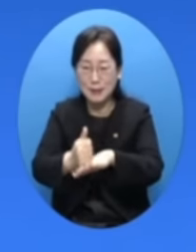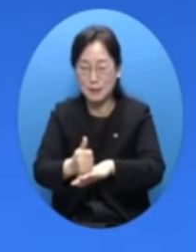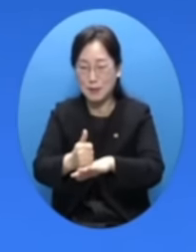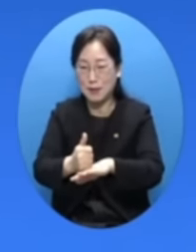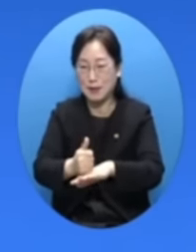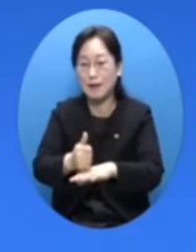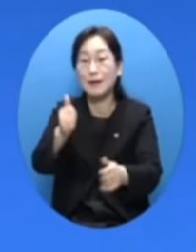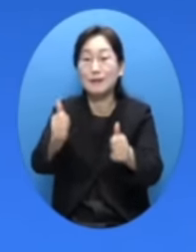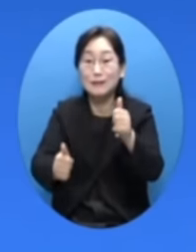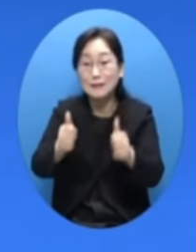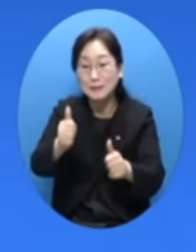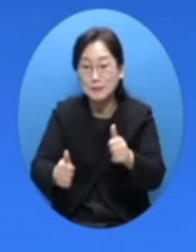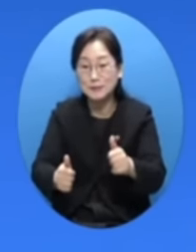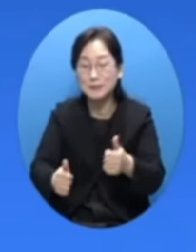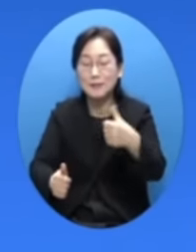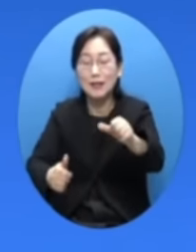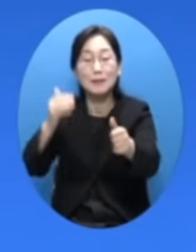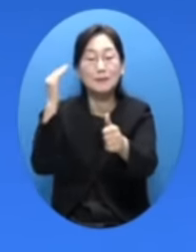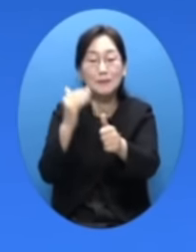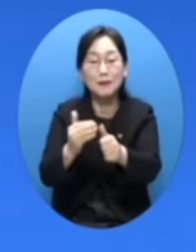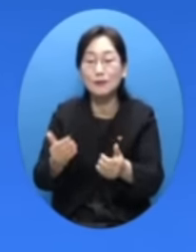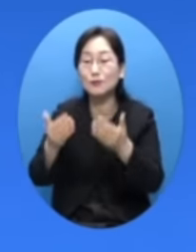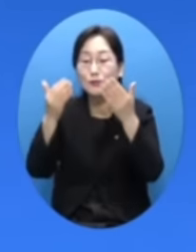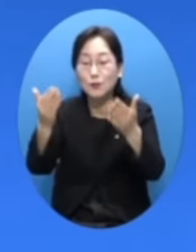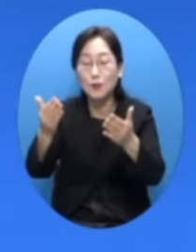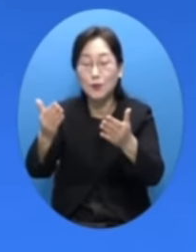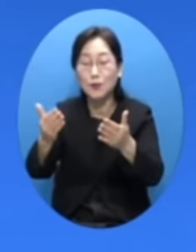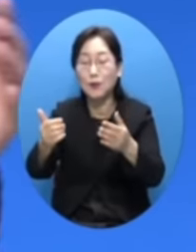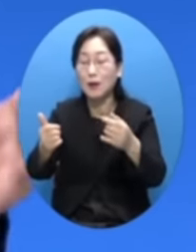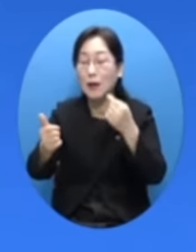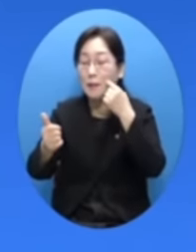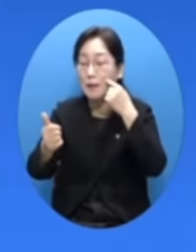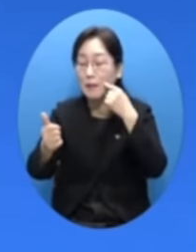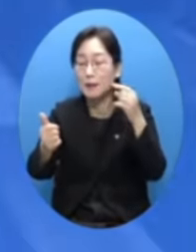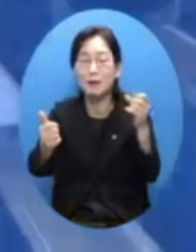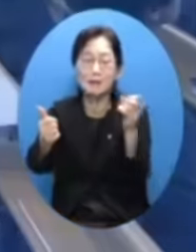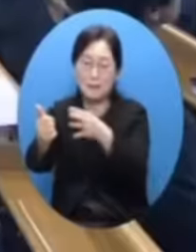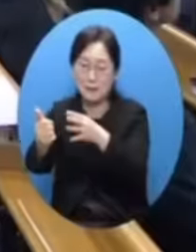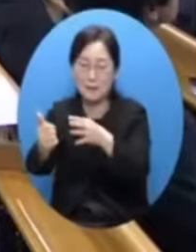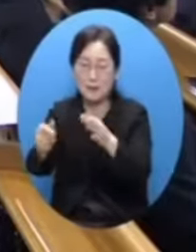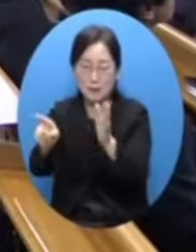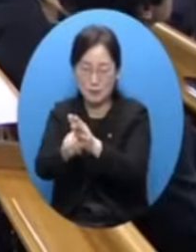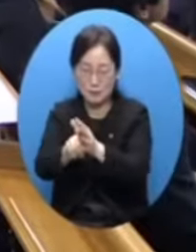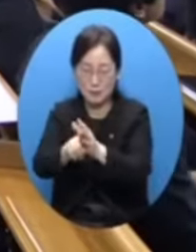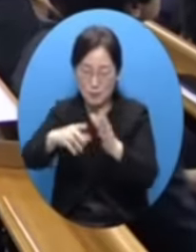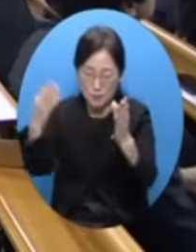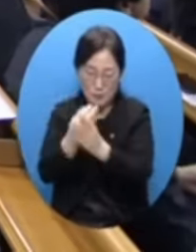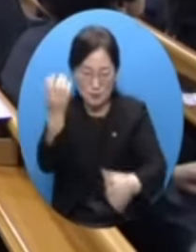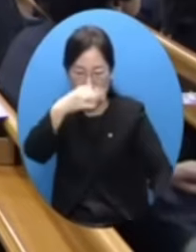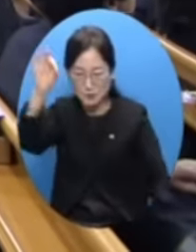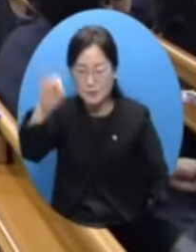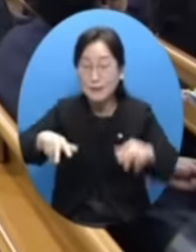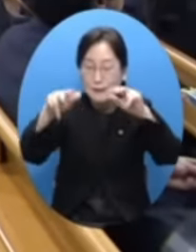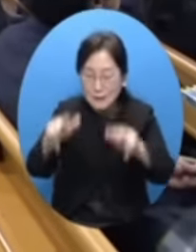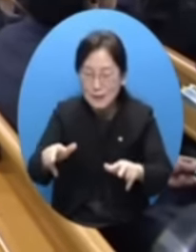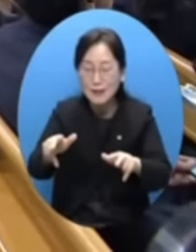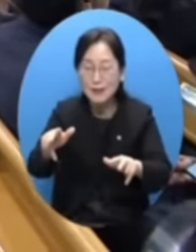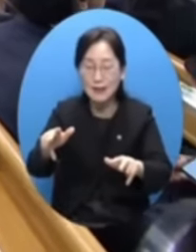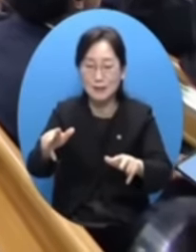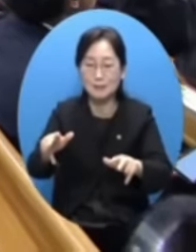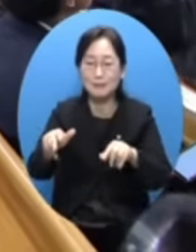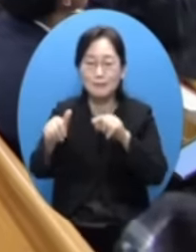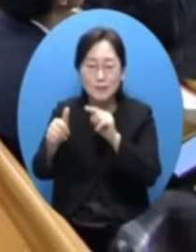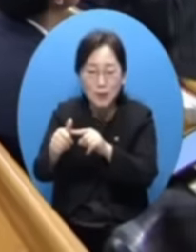관문인 아들을 바치는 그러한 결단을 통해서 그의 믿음이 인정받게 되고 이제야 내가